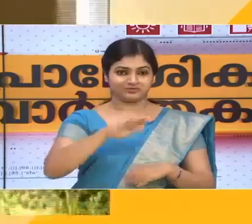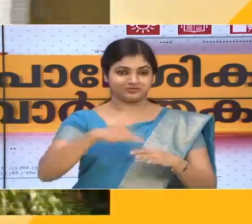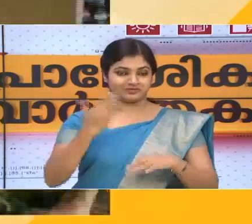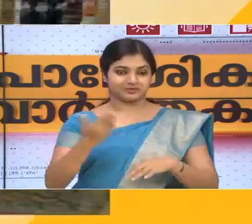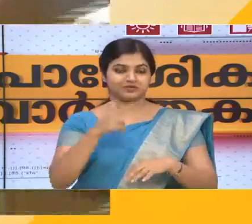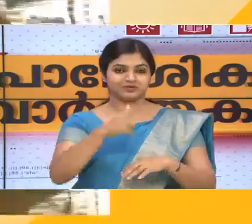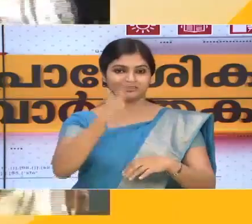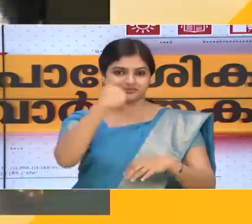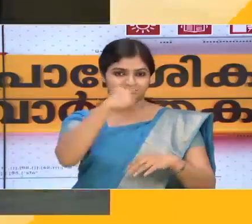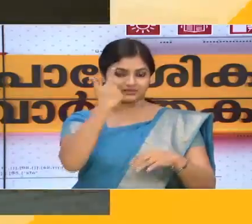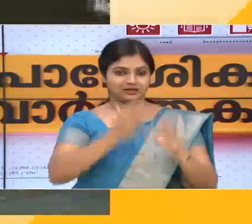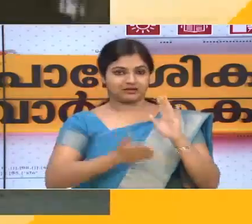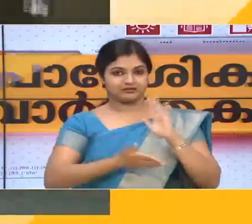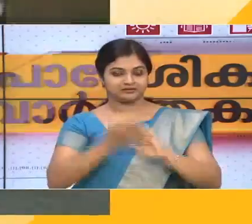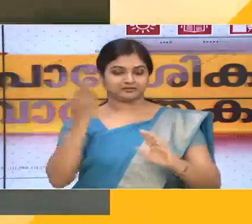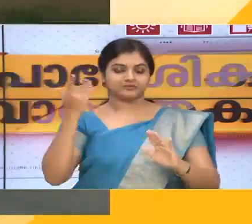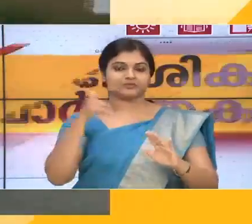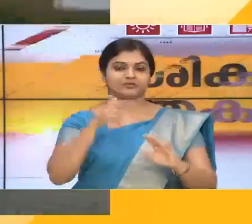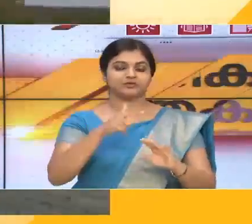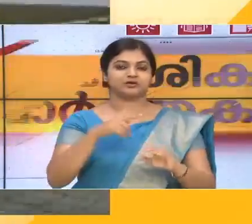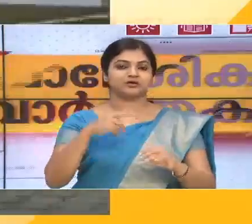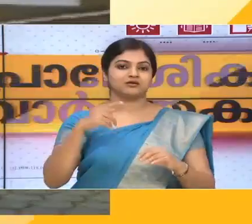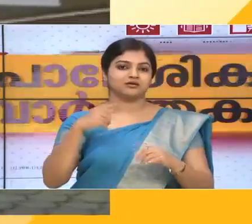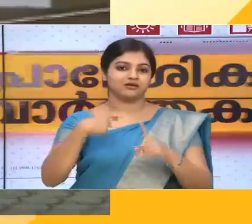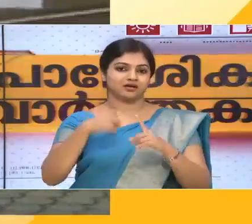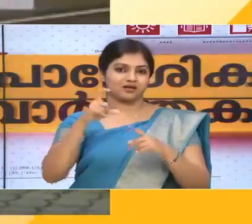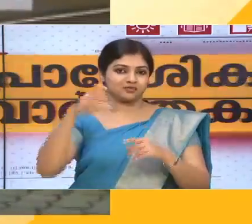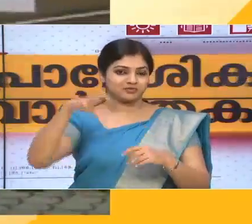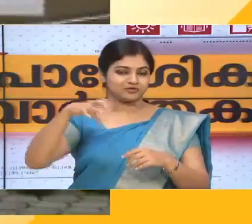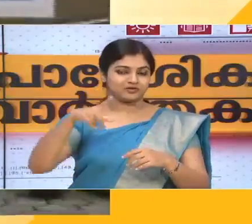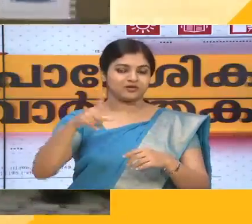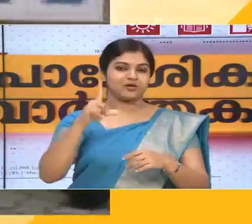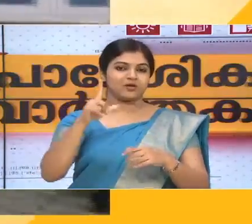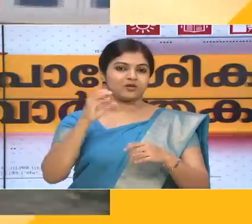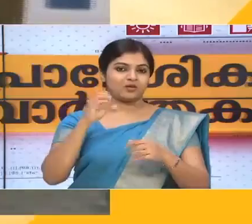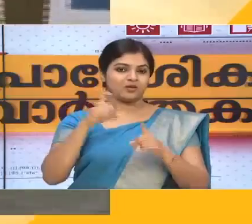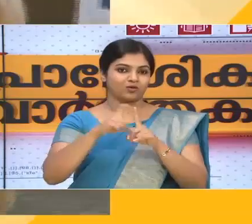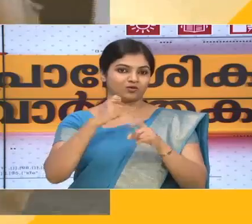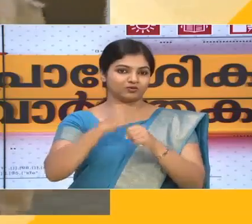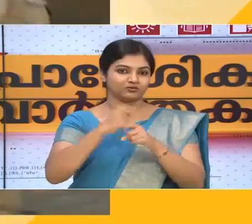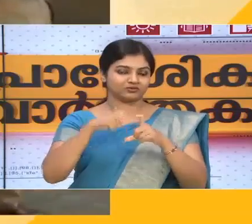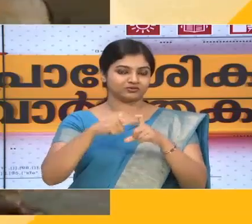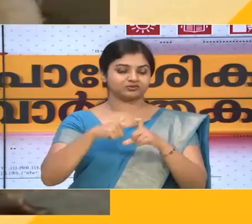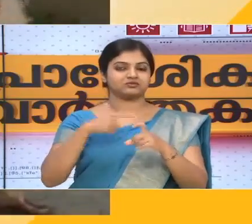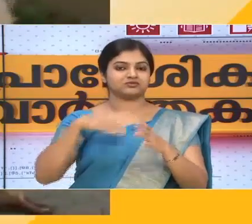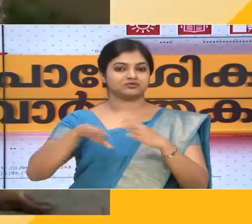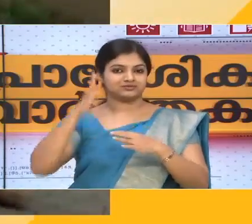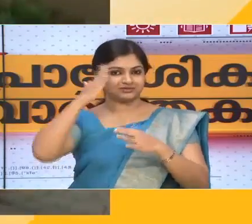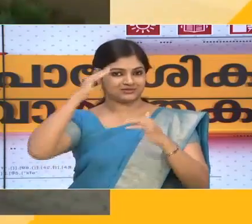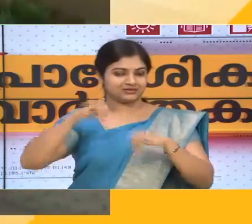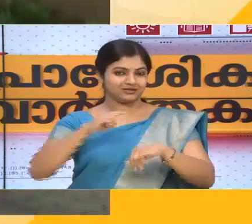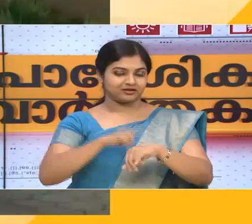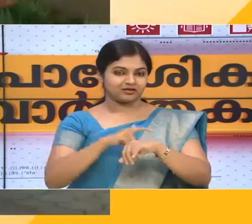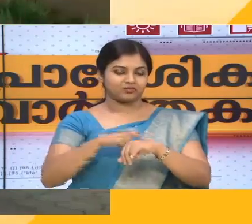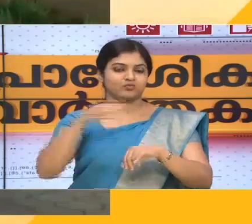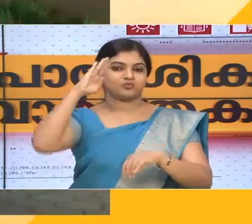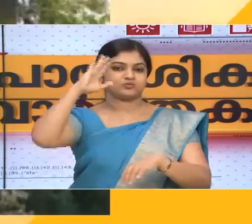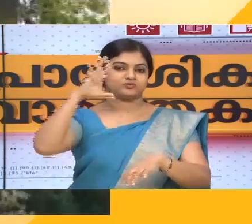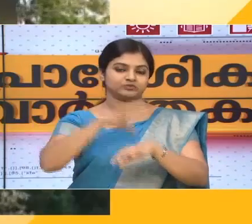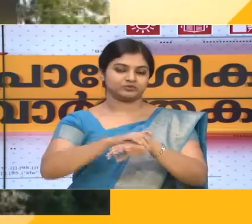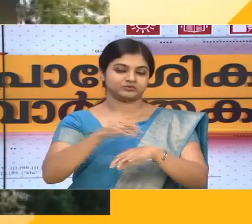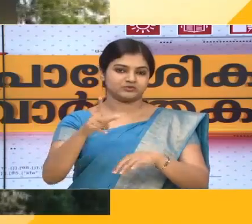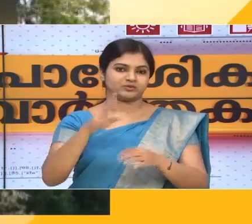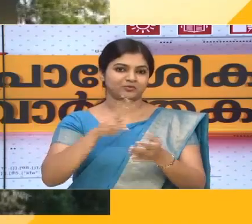കടന്ന് കൽപ്പറ്റ ലോഡ്ജിൽ താമസിച്ചു വരികയാണ് പോലീസിന്റെ പിടിയിലായത്. മനോജ് കുമാറിനെ കുറിച്ച് വിവരം ലഭിച്ചതിന്റെ